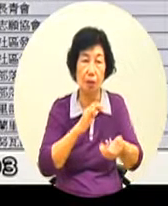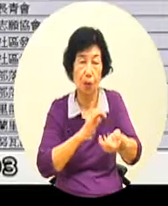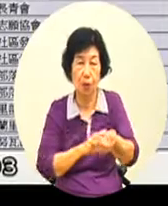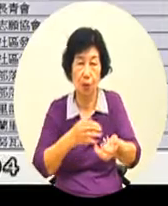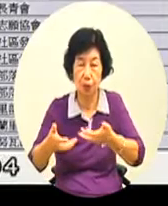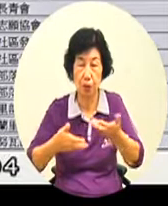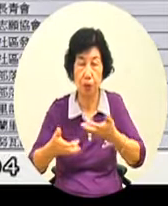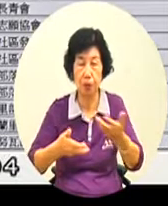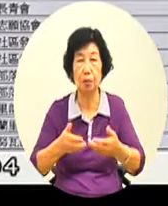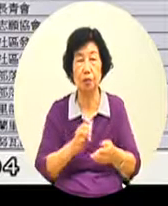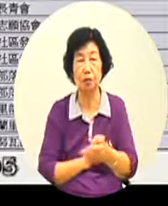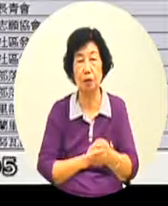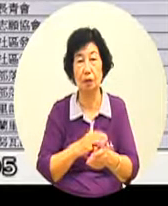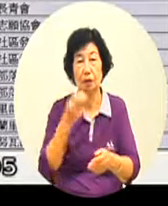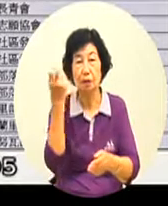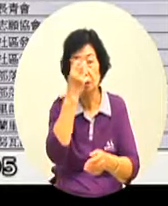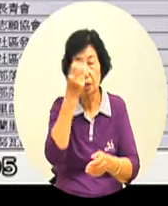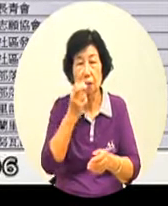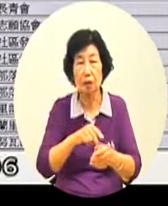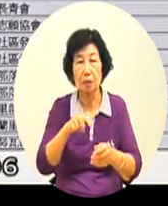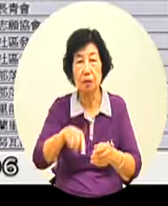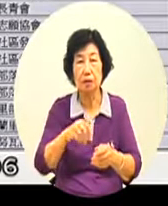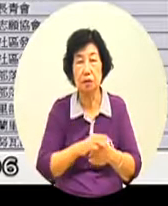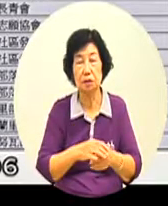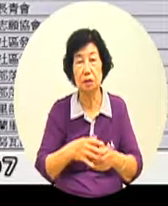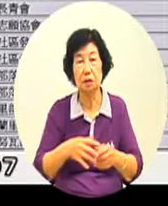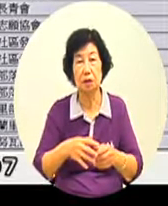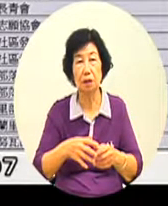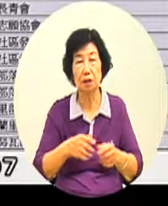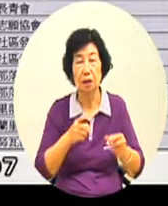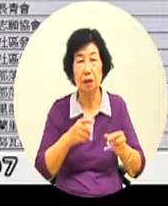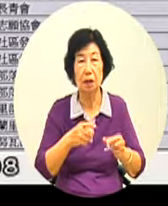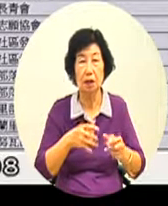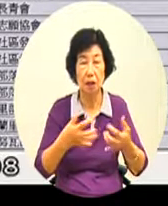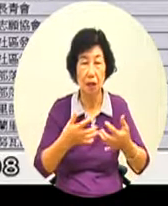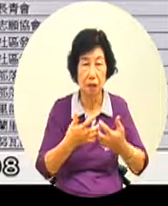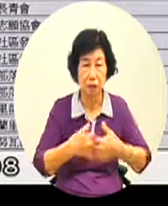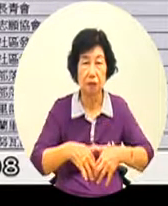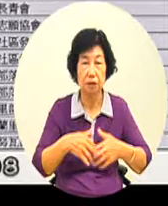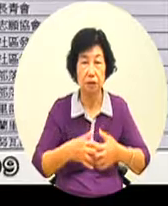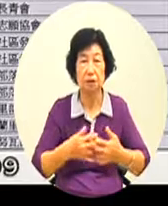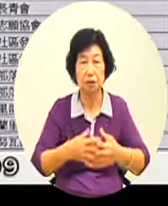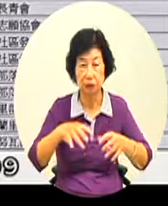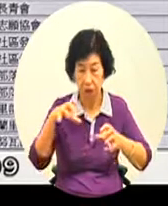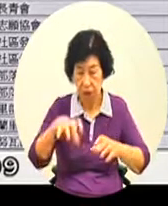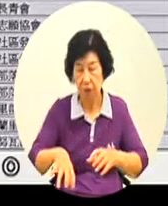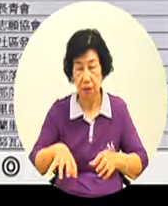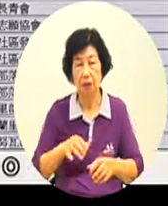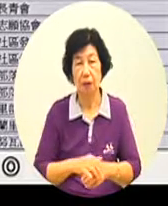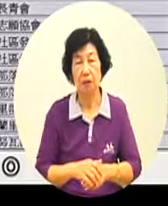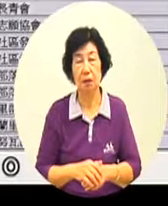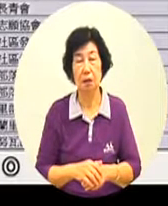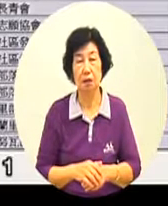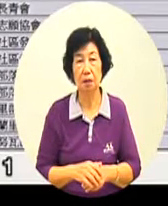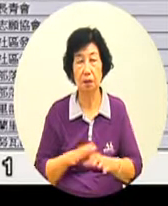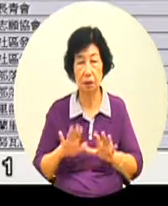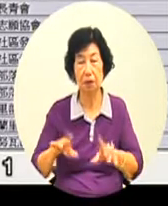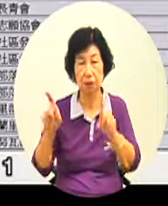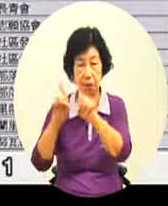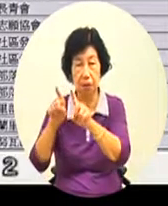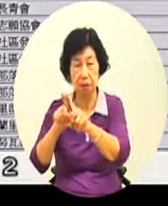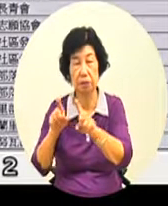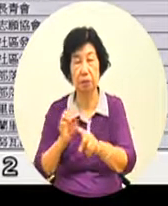构、社会局、跟每一区的这个老人照护服务的这个部分、目前